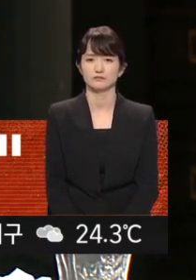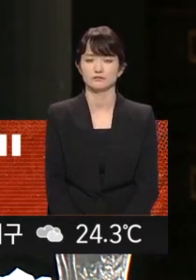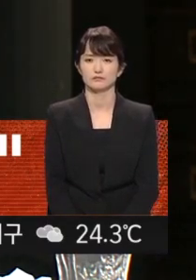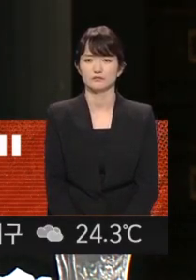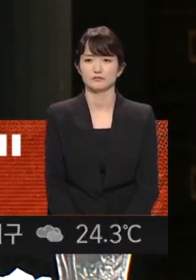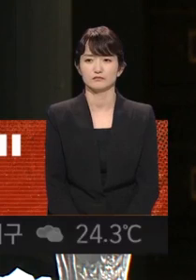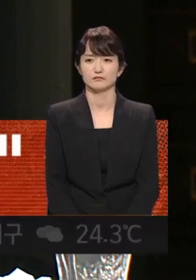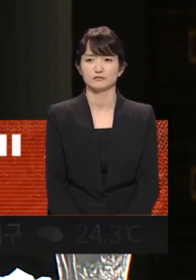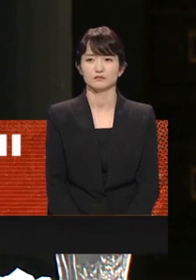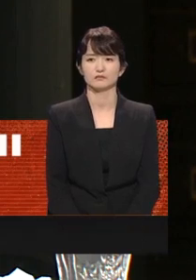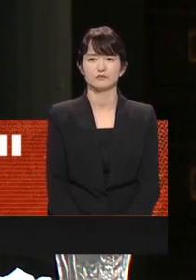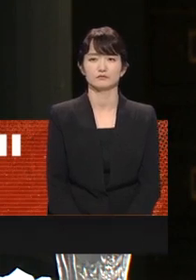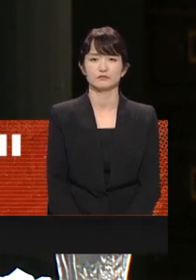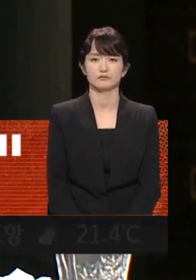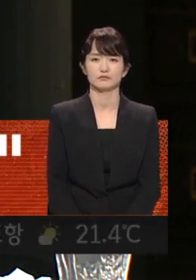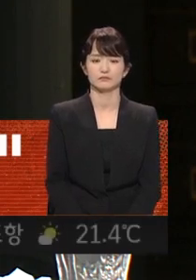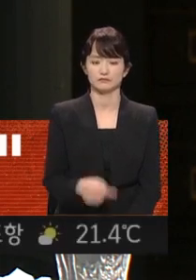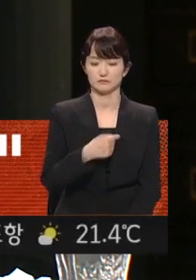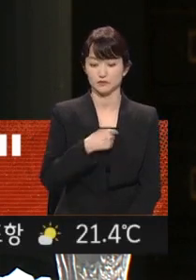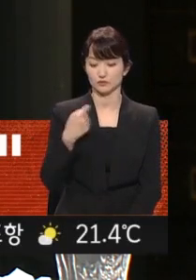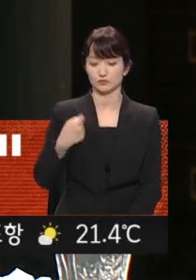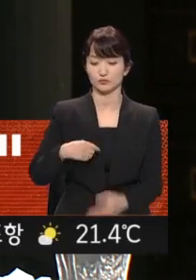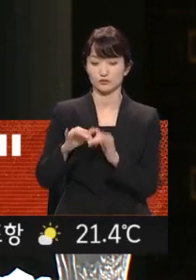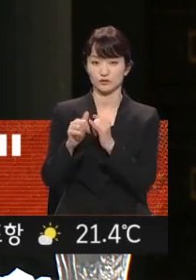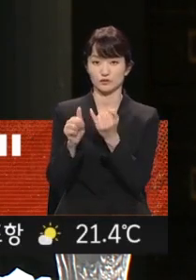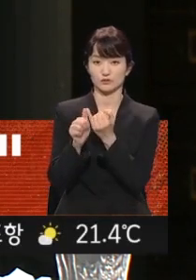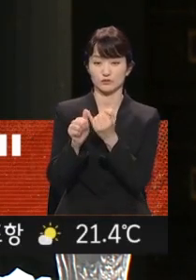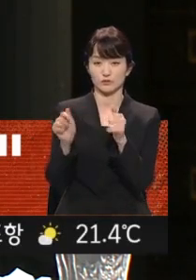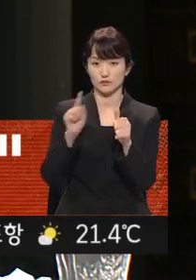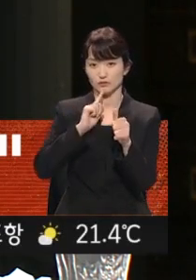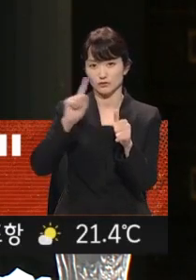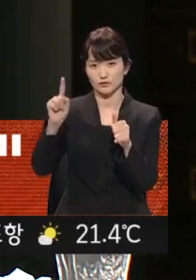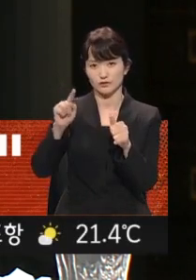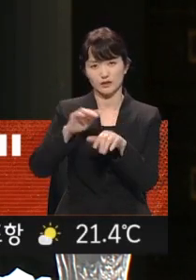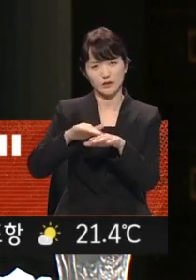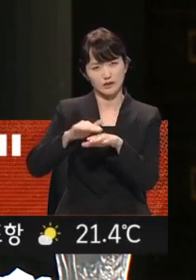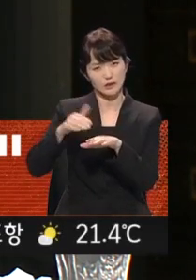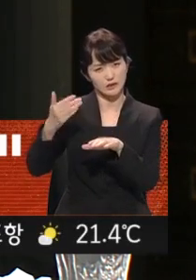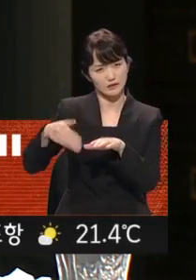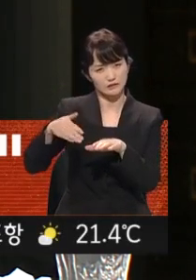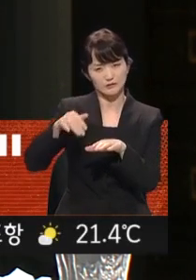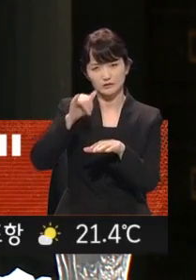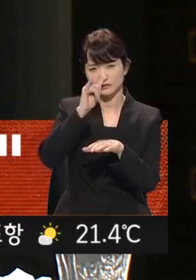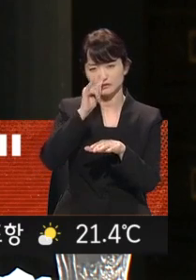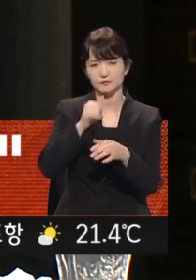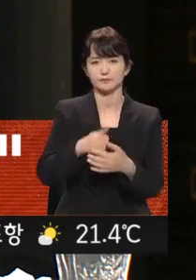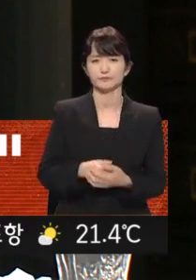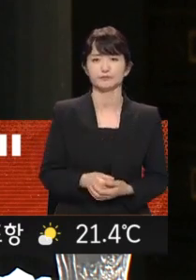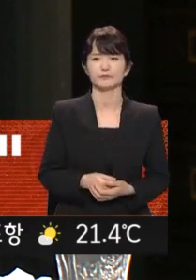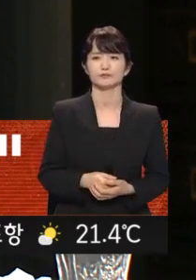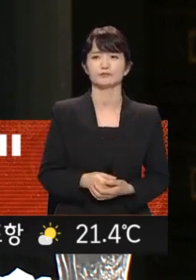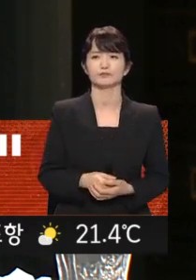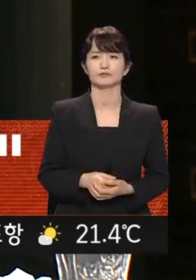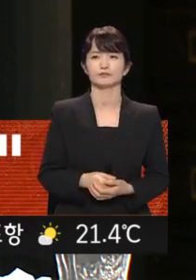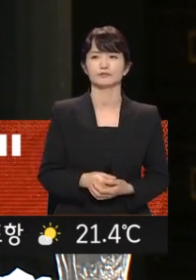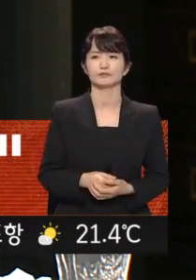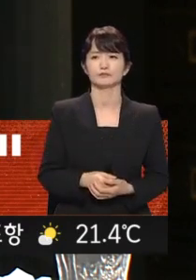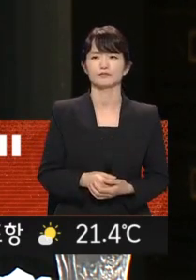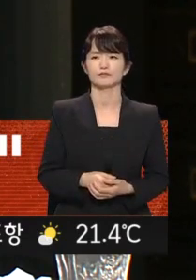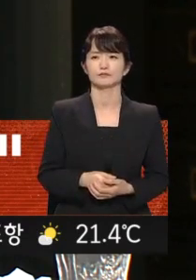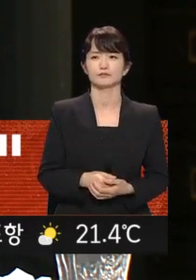지금이 중국인 부부가 기소가 됐지만 아직까지 풀리지 않는 지점이 좀 있습니다 아 일단